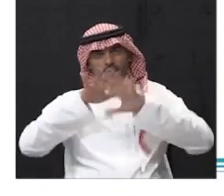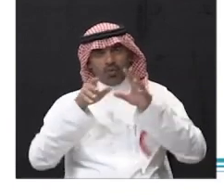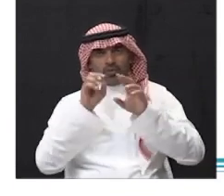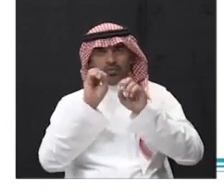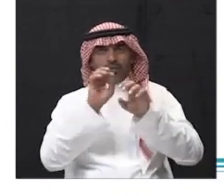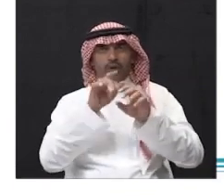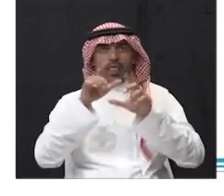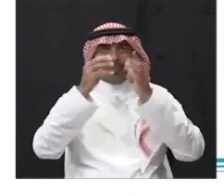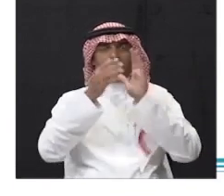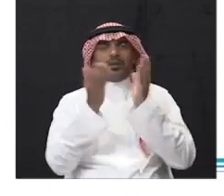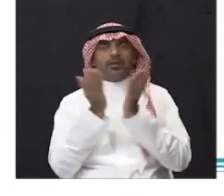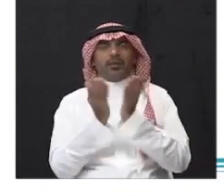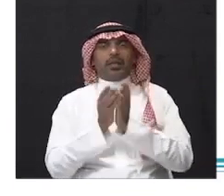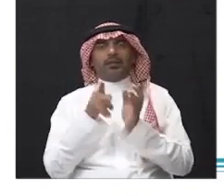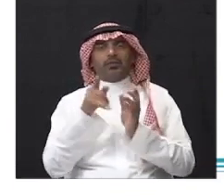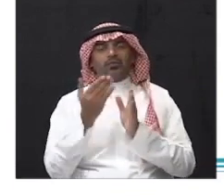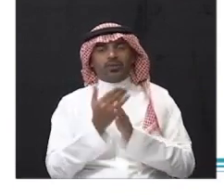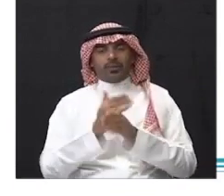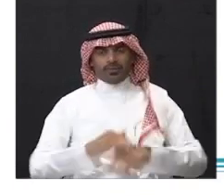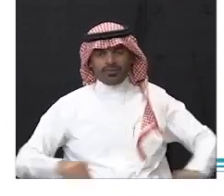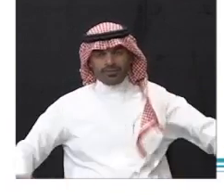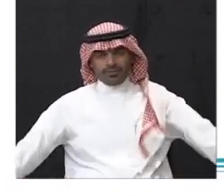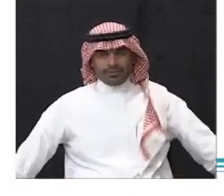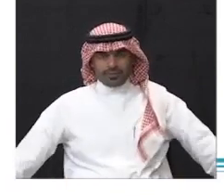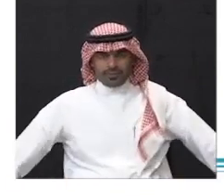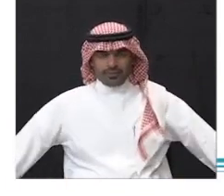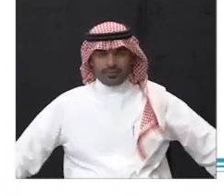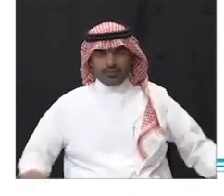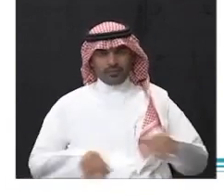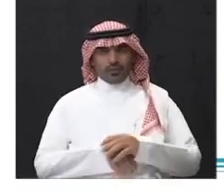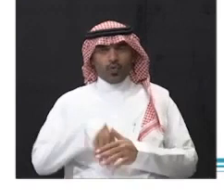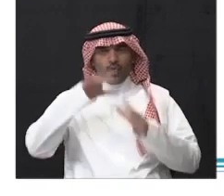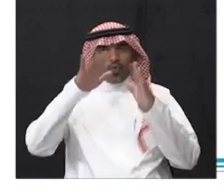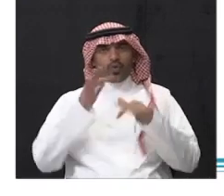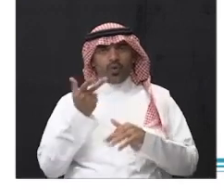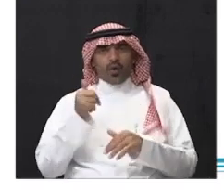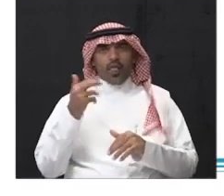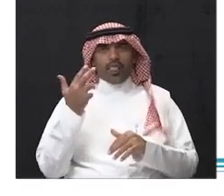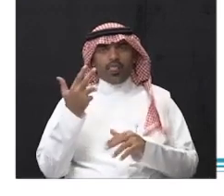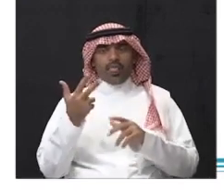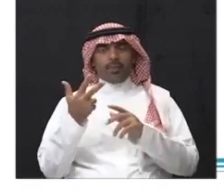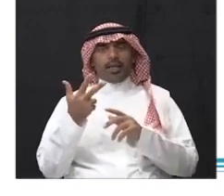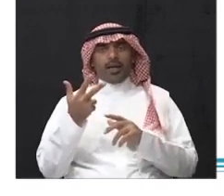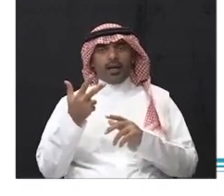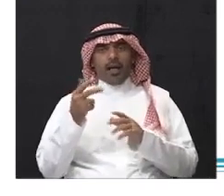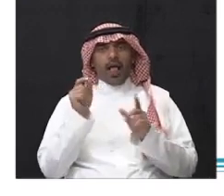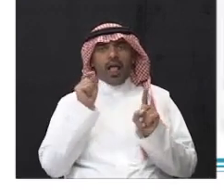ثامناً، تصميم خريطة مفاهيم لأنواع الاستعمار.